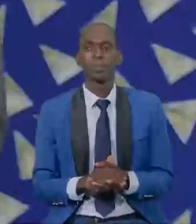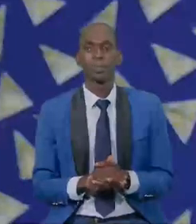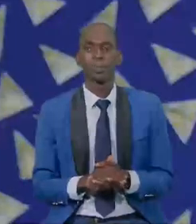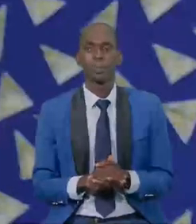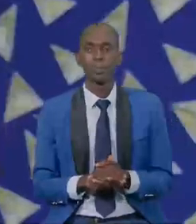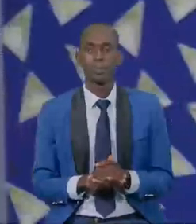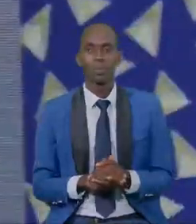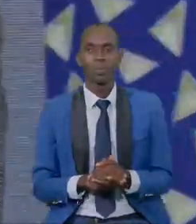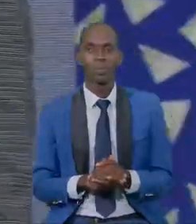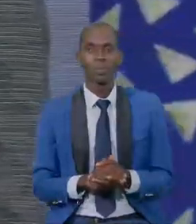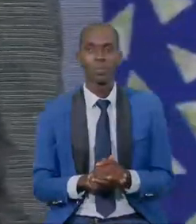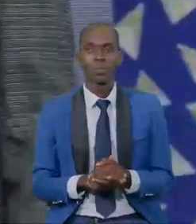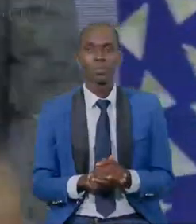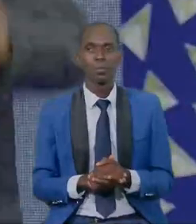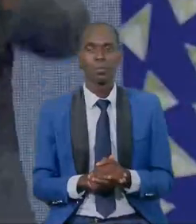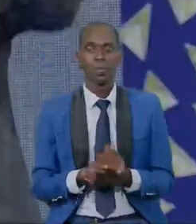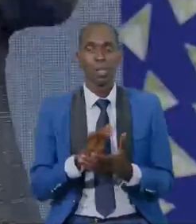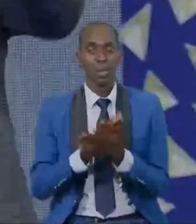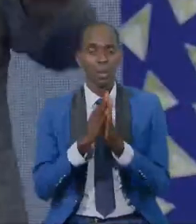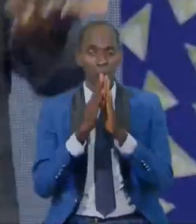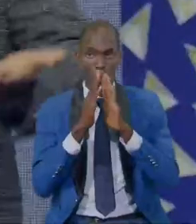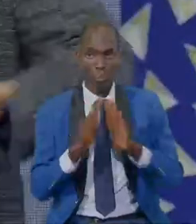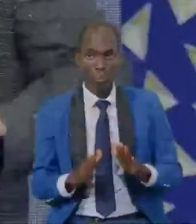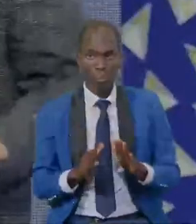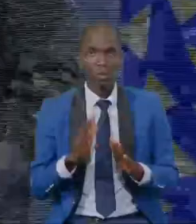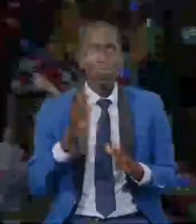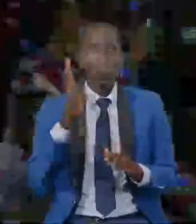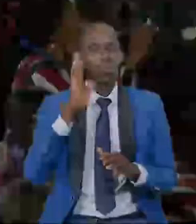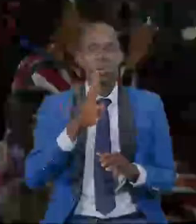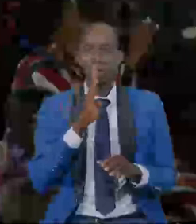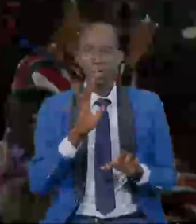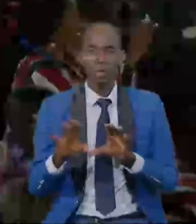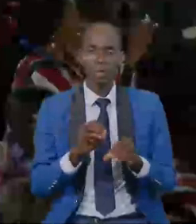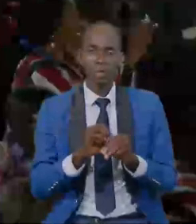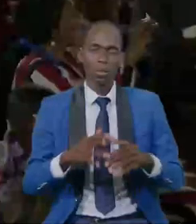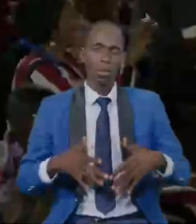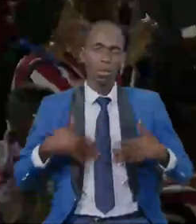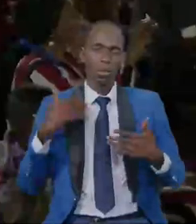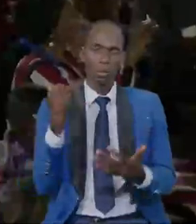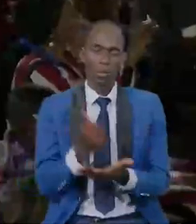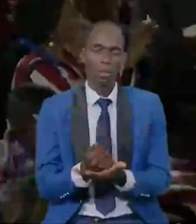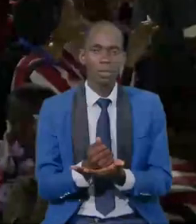ce qu'il désire fera cela dans votre vie. La paix s'accomplira dans